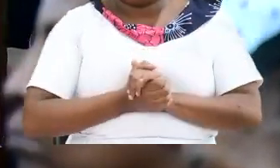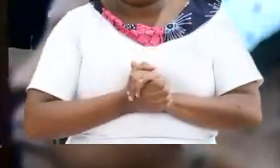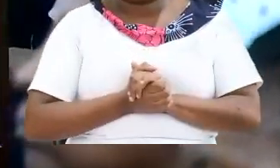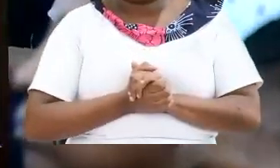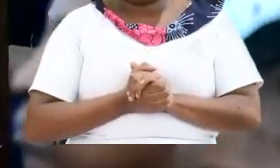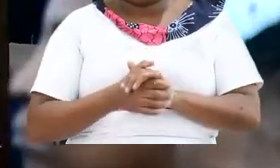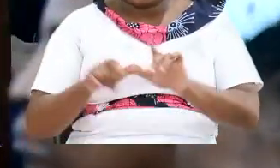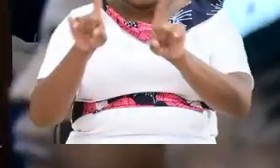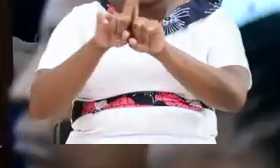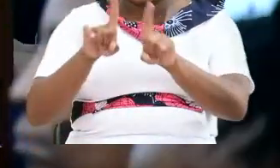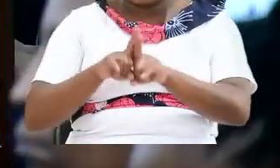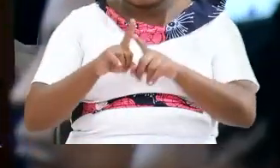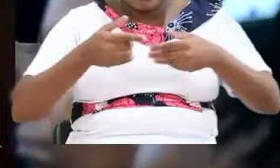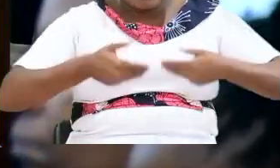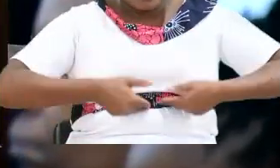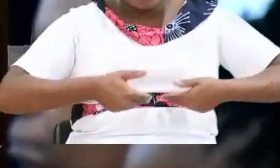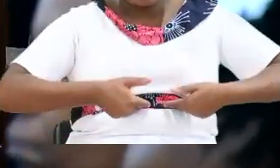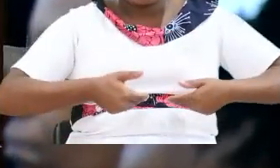Wanarika,